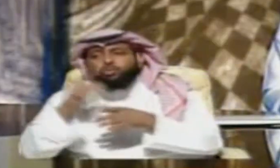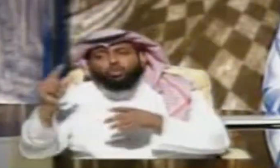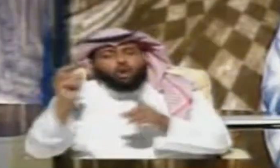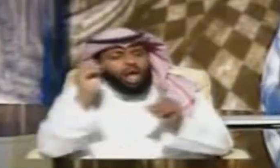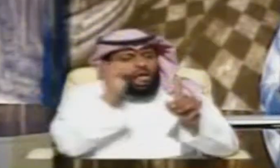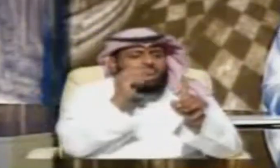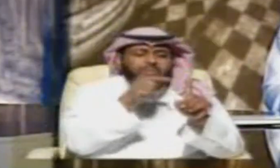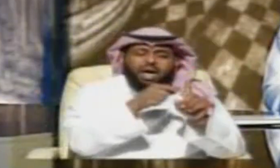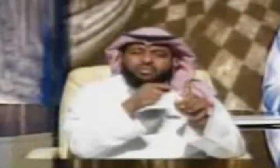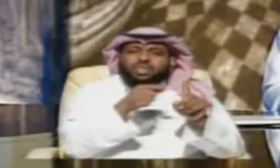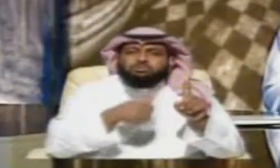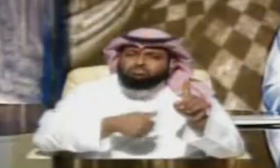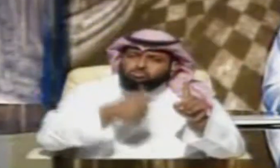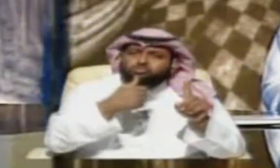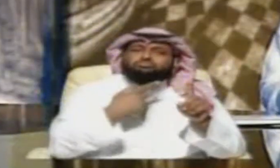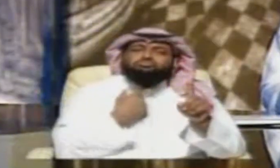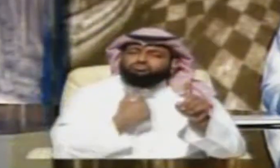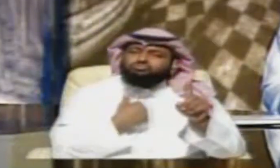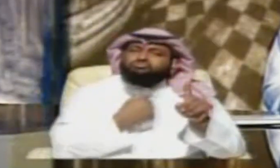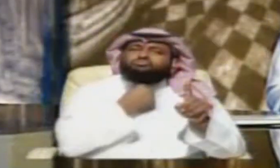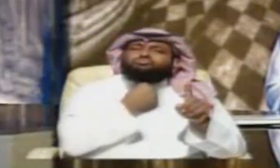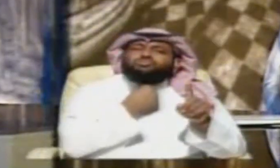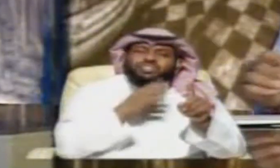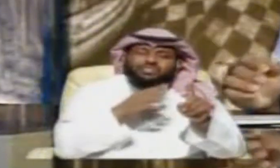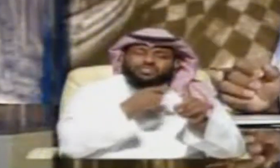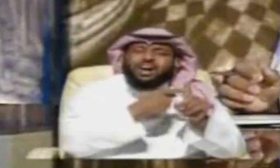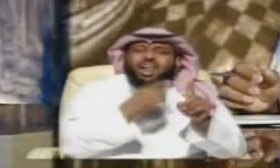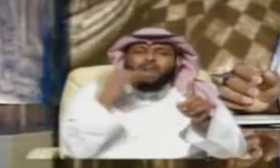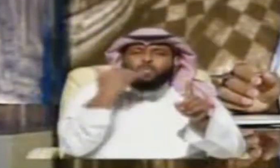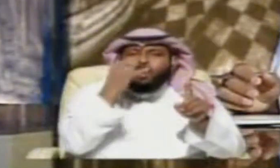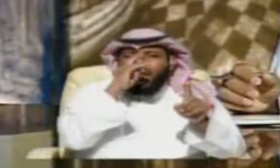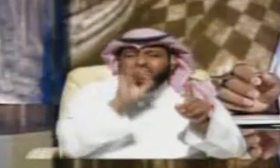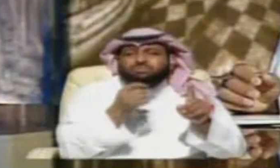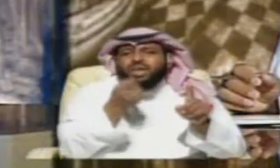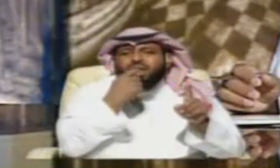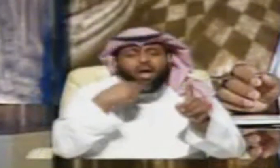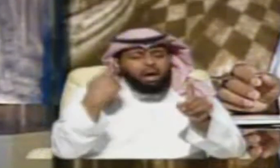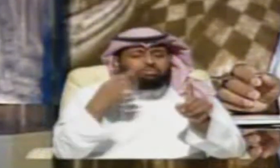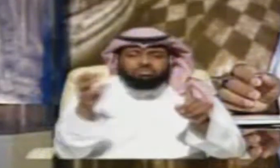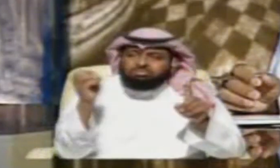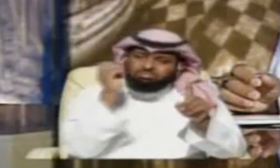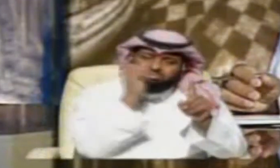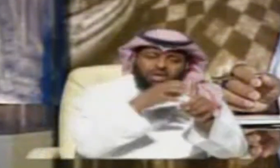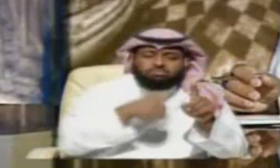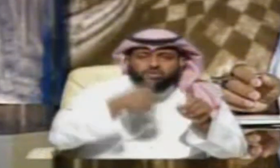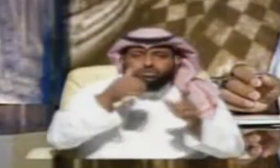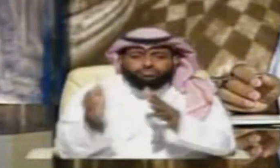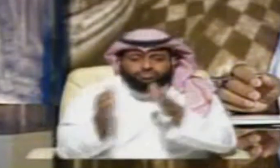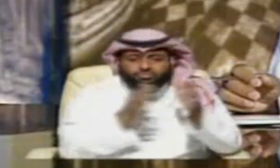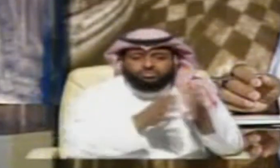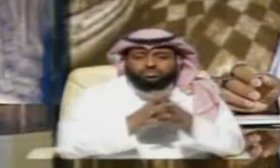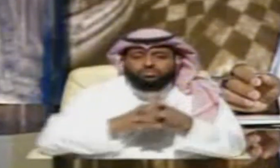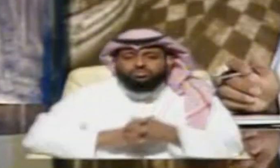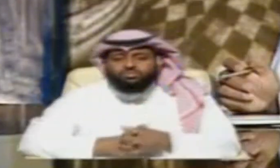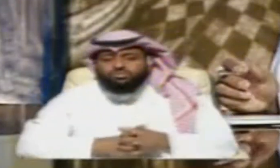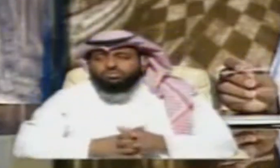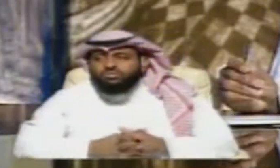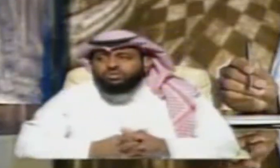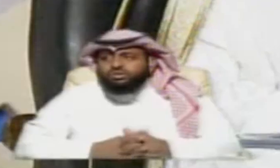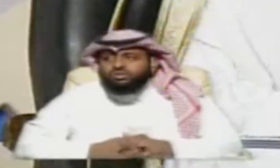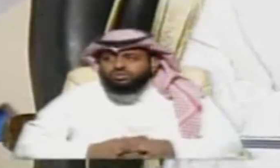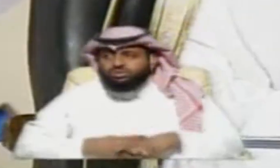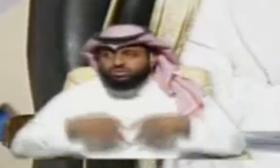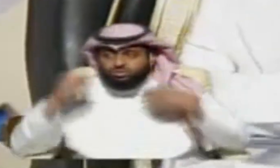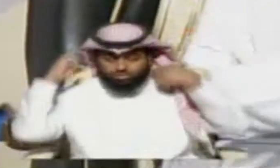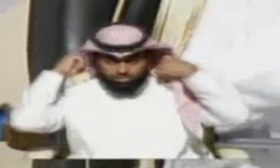بنت عمي تزور أختها في مكة في رمضان وكل يوم تحرم من منزلها وتأتي بعمرة، فهل عملوا هذا صحيح؟ لا، هذا